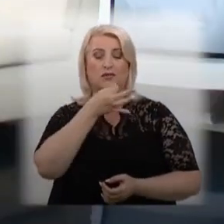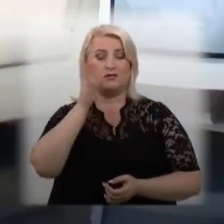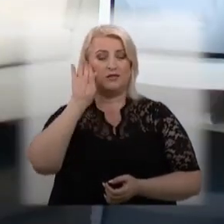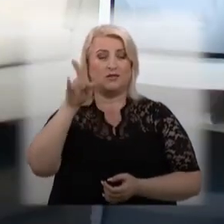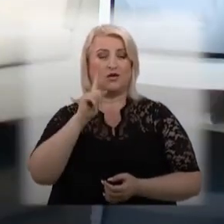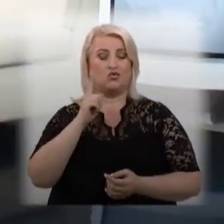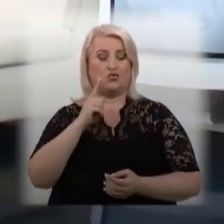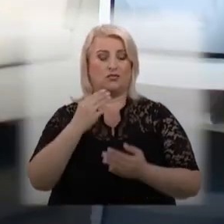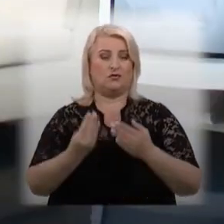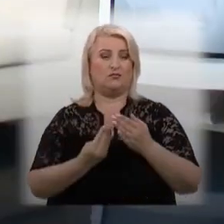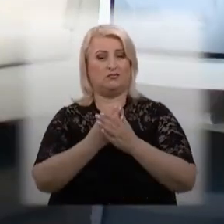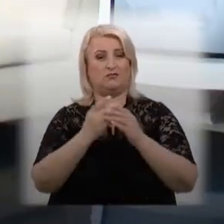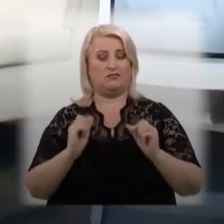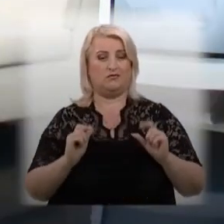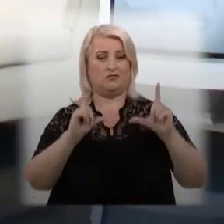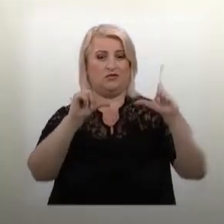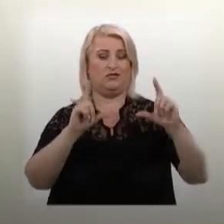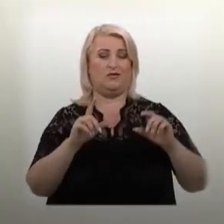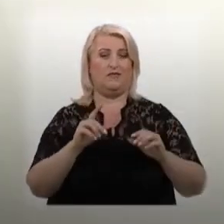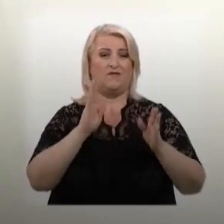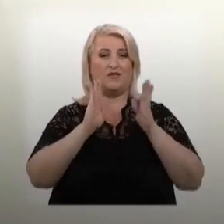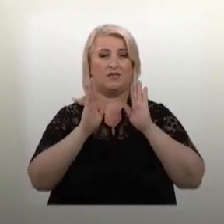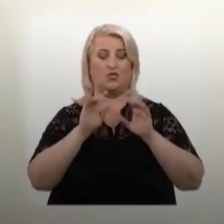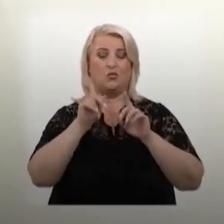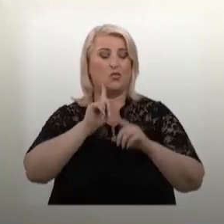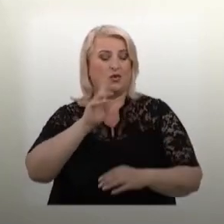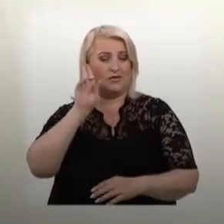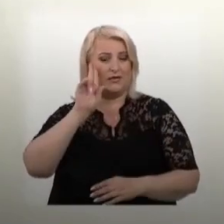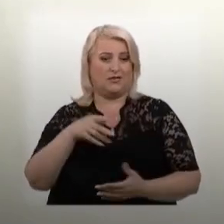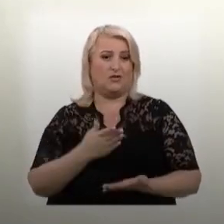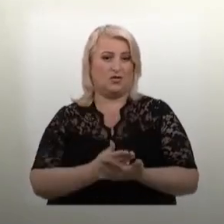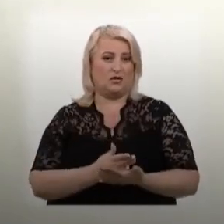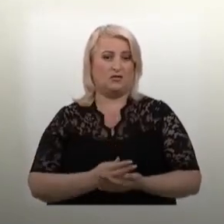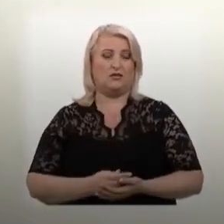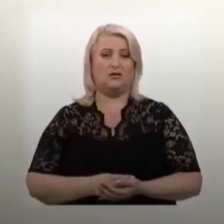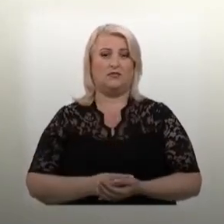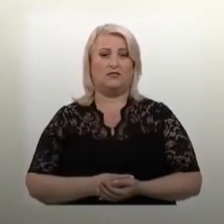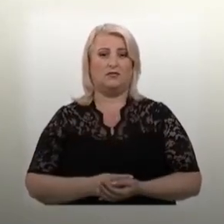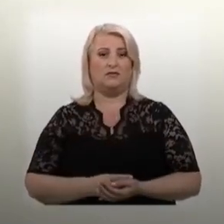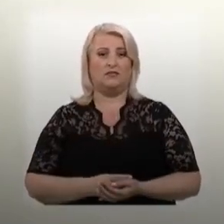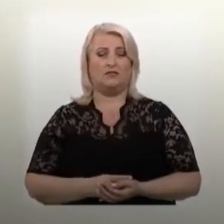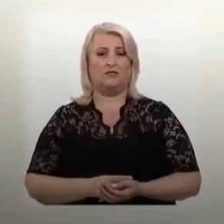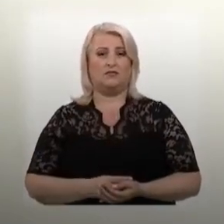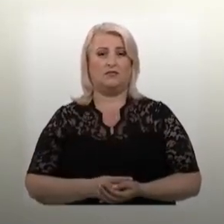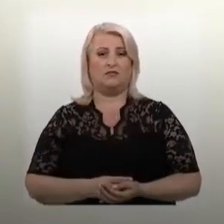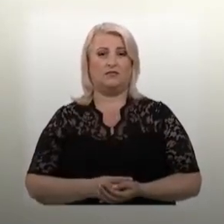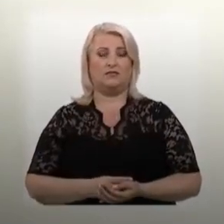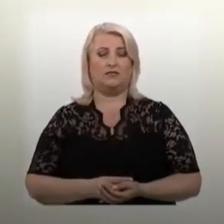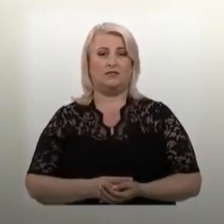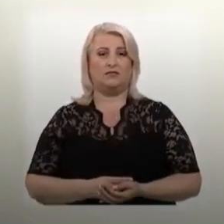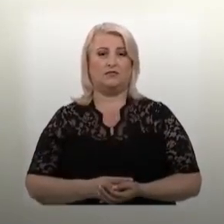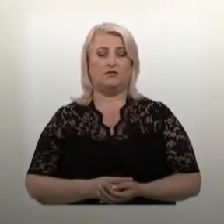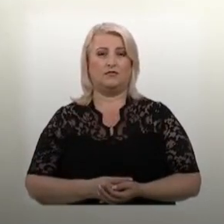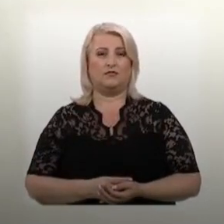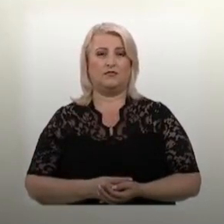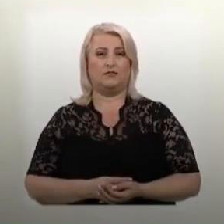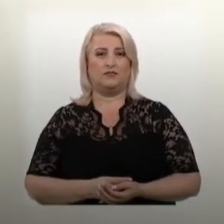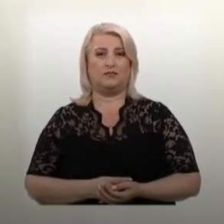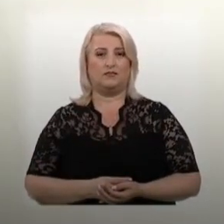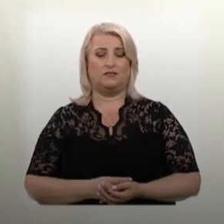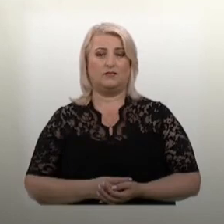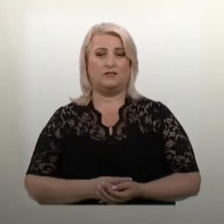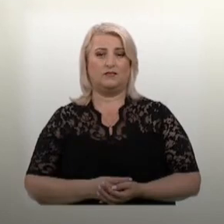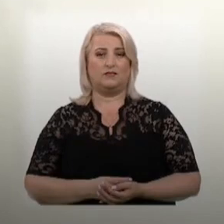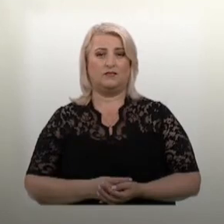uite că mă uimește acuma Dar este este asta Ce înseamnă lead client potențial tot ce înseamnă nu știm